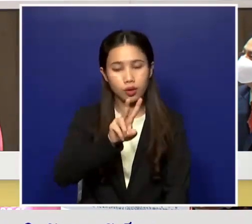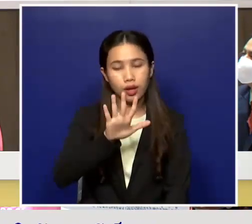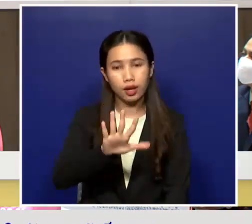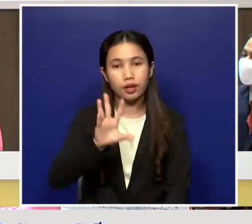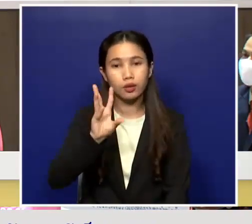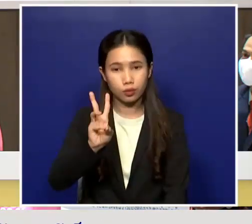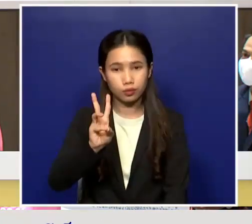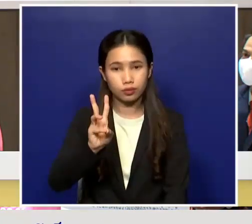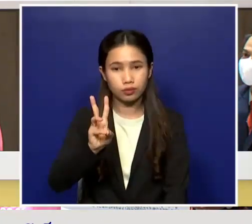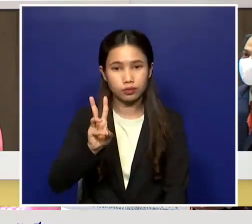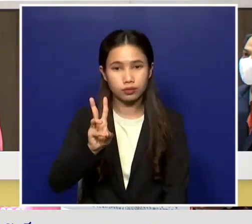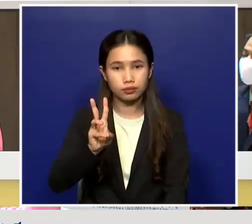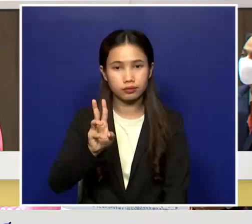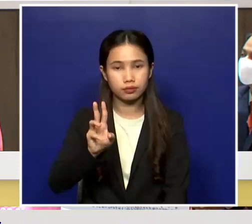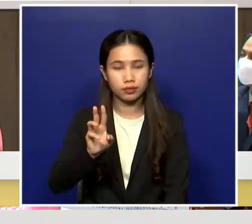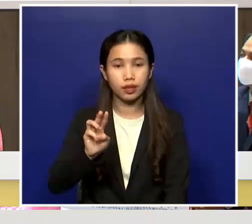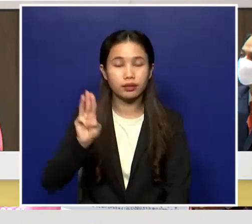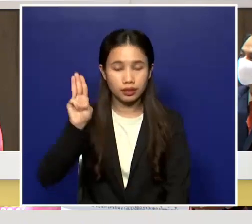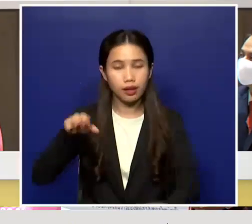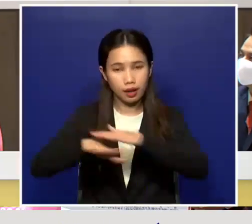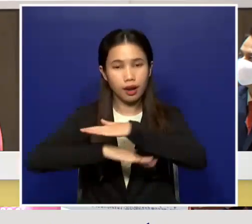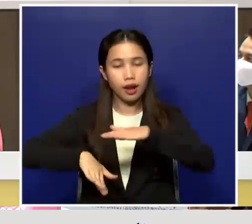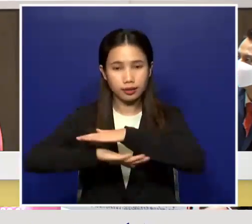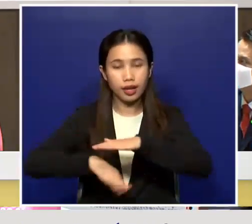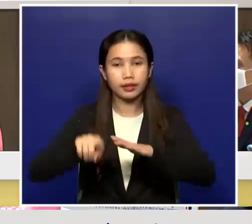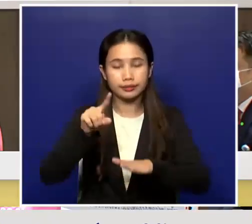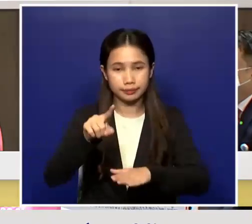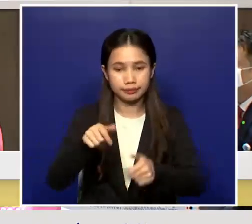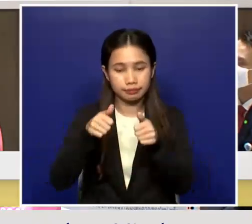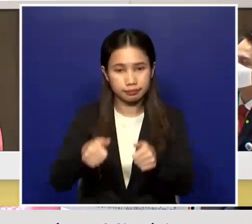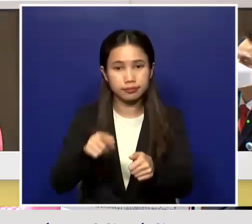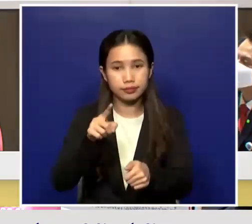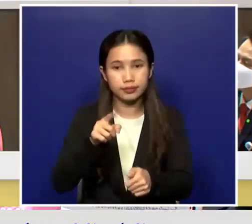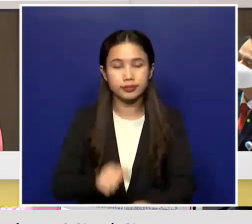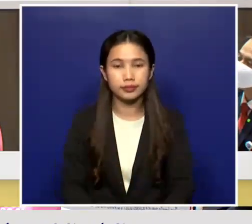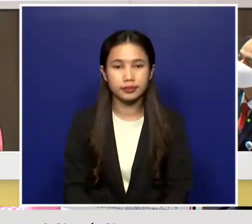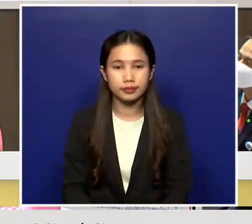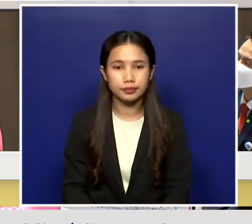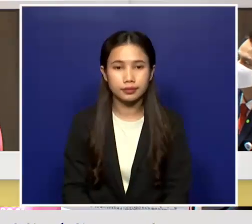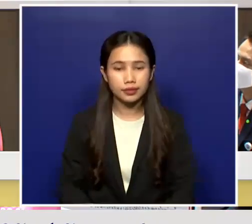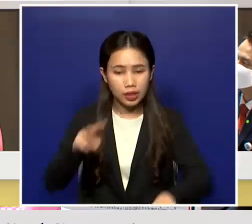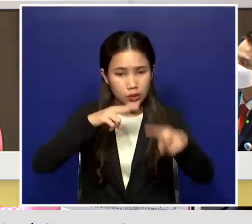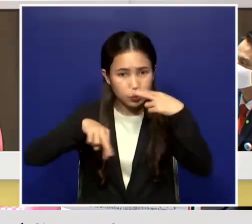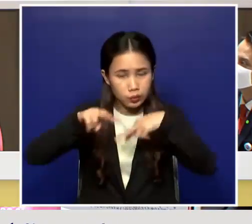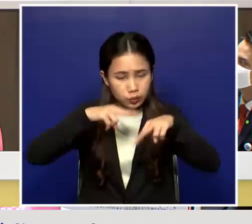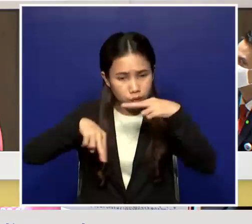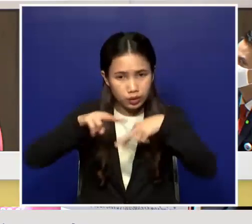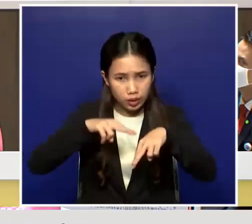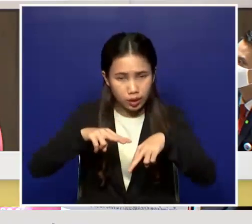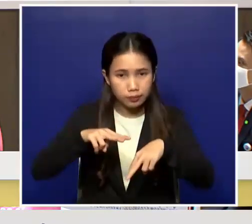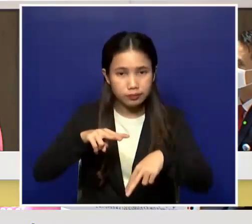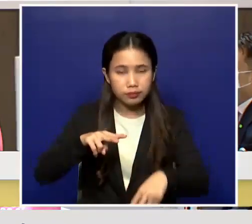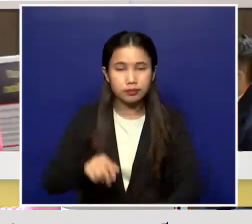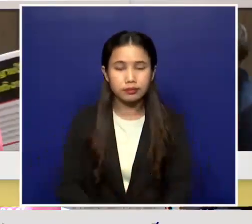ะฮะนี่ไงสัญญาหลักฐานเลยเป็นเลขที่สัญญาเลยนะฮะฝั่งการสอบสวนของยูเครนผมไปล้วงม